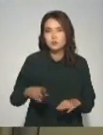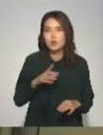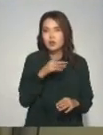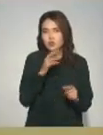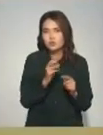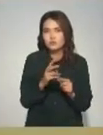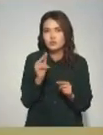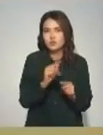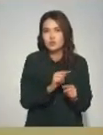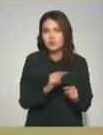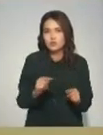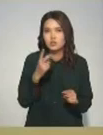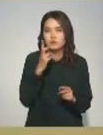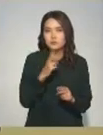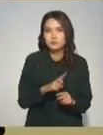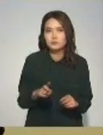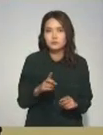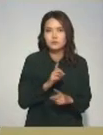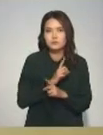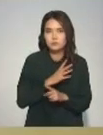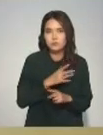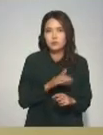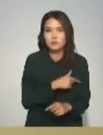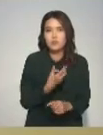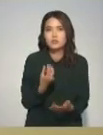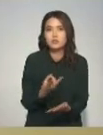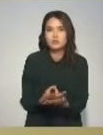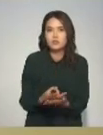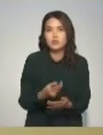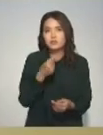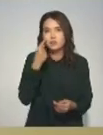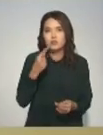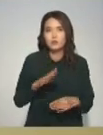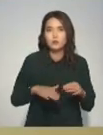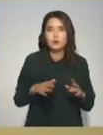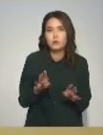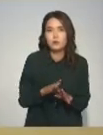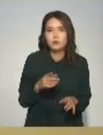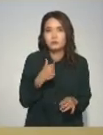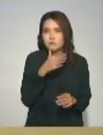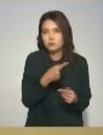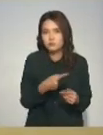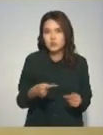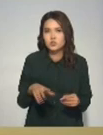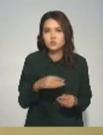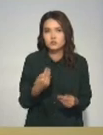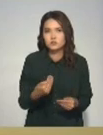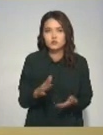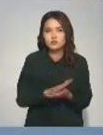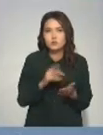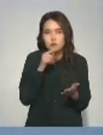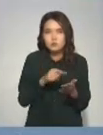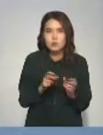часов спустя 6-летних братьев не стало. В больнице, где лежали малыши, перед смертью разводят руками. Мол, на момент выписки их жизни ничто